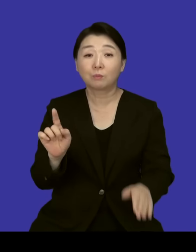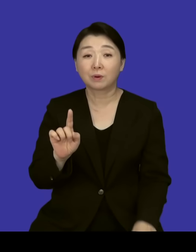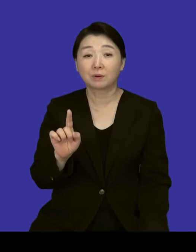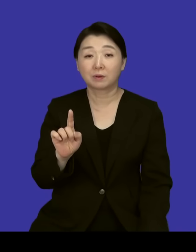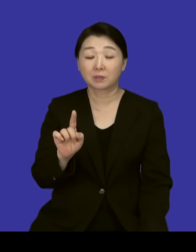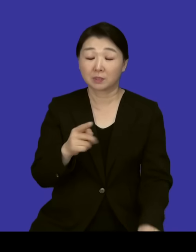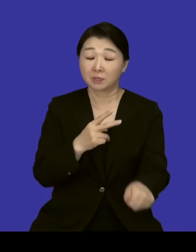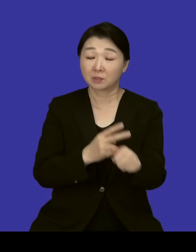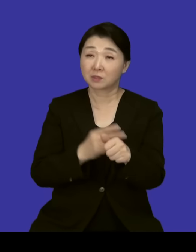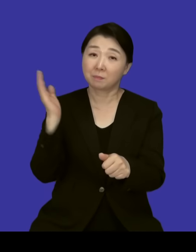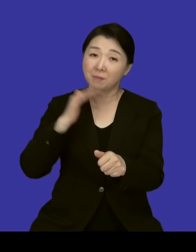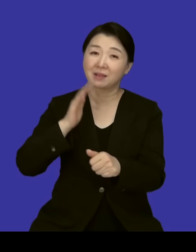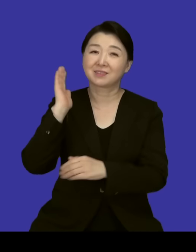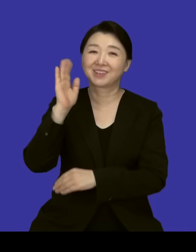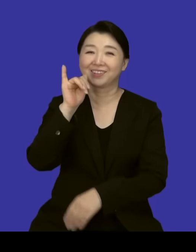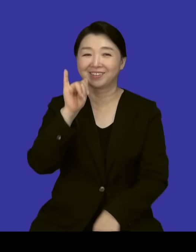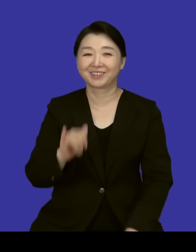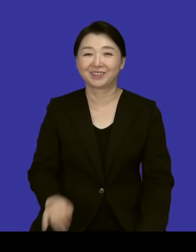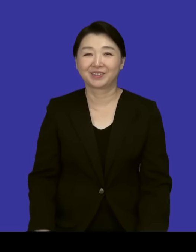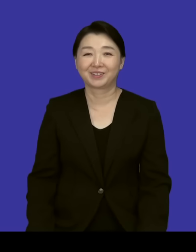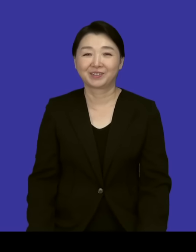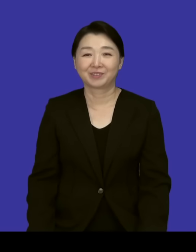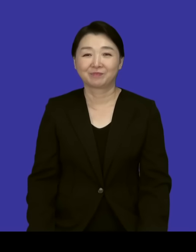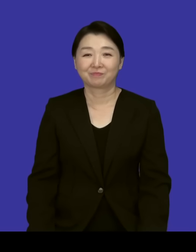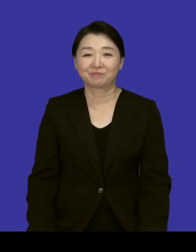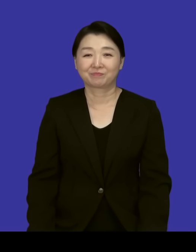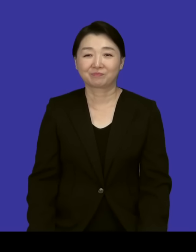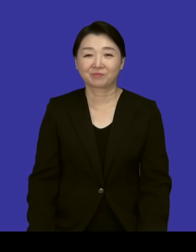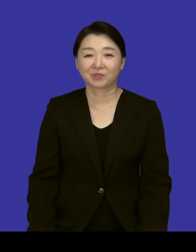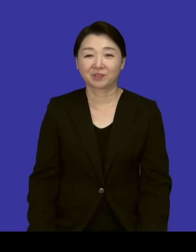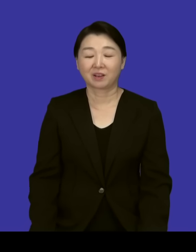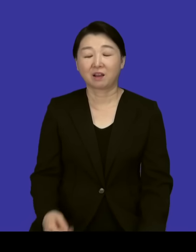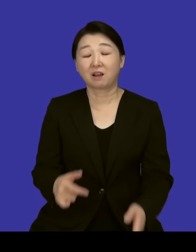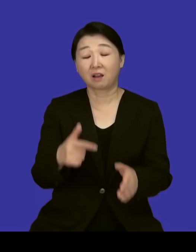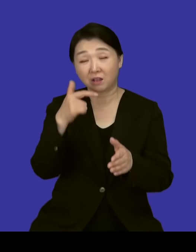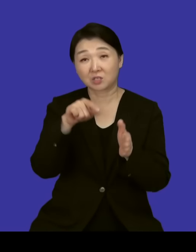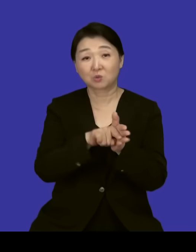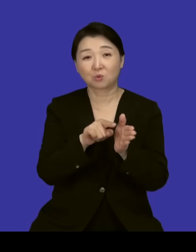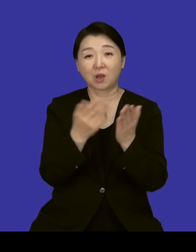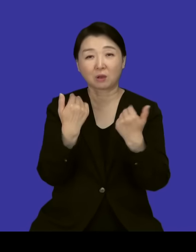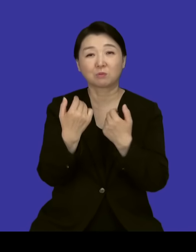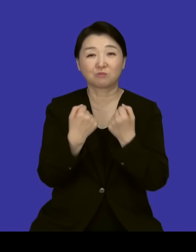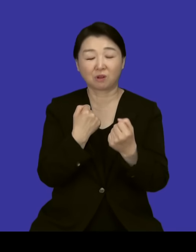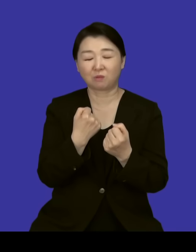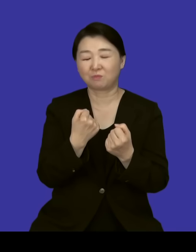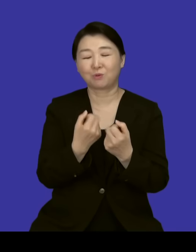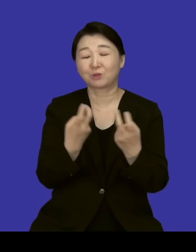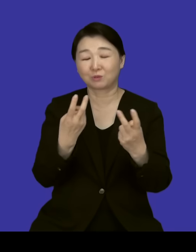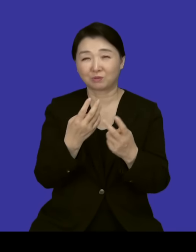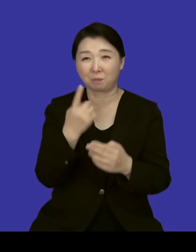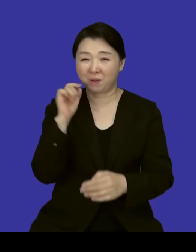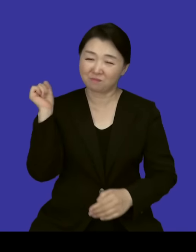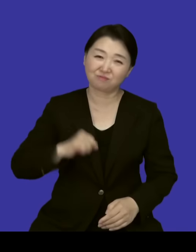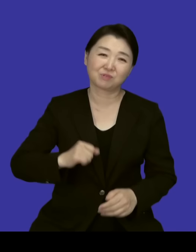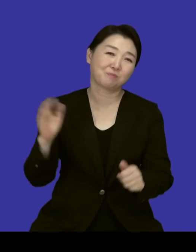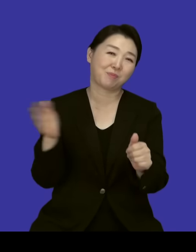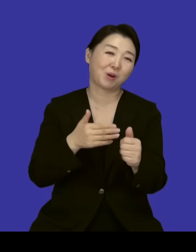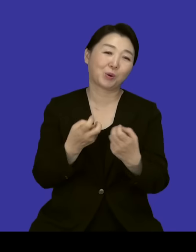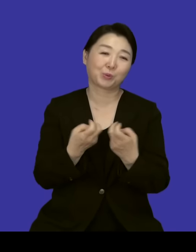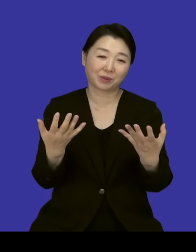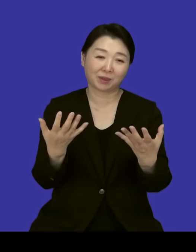또 선생님한테 맞은 얘기가 나오는 거예요. 아, 크리스천 학교인데도. 네. 아니 그건 뭐 어쩔 수 말을 안 듣는데 어떻게 해요? 그때 뭐 시대 분위기가 그럼